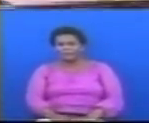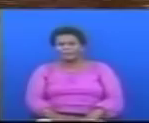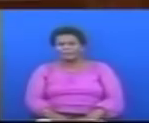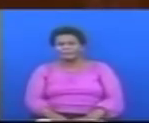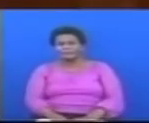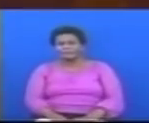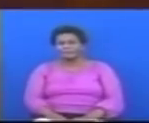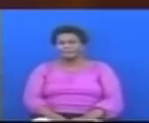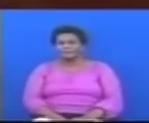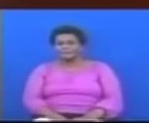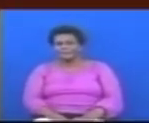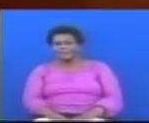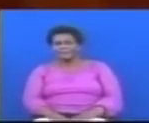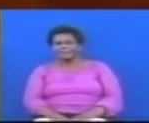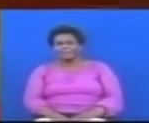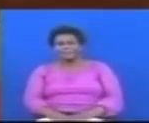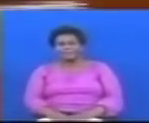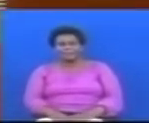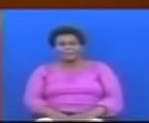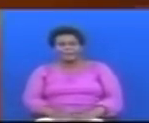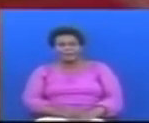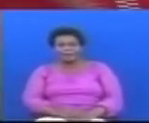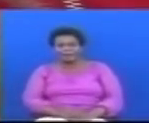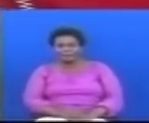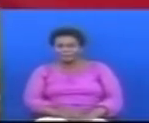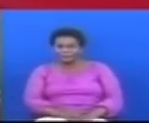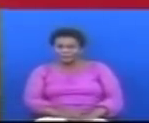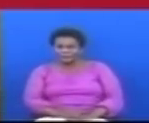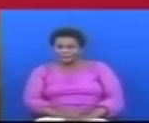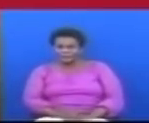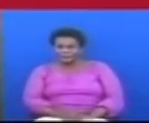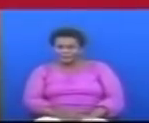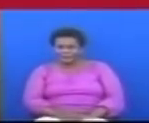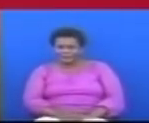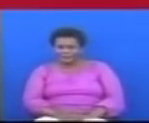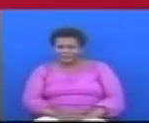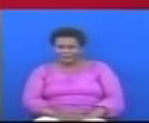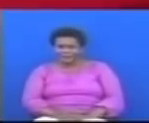Mheshimiwa Waziri wa Ulinzi na Jeshi la Kujenga Taifa, majibu.